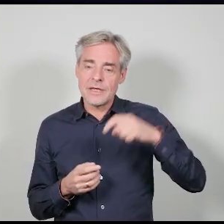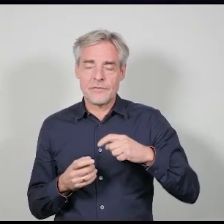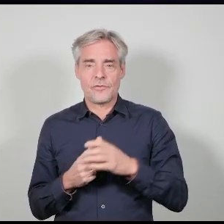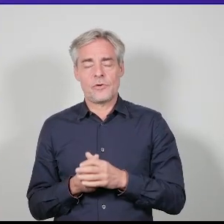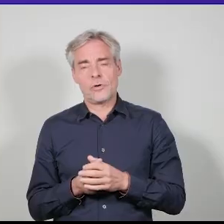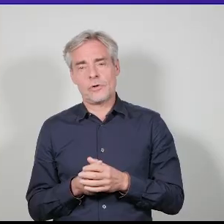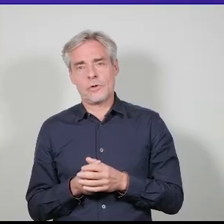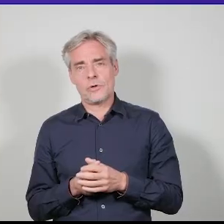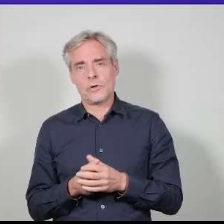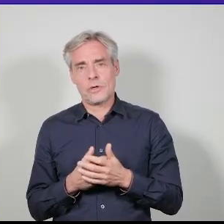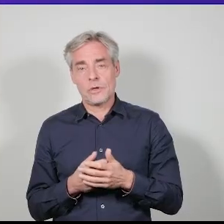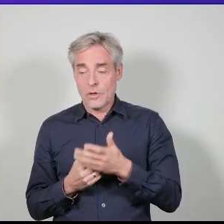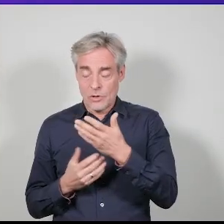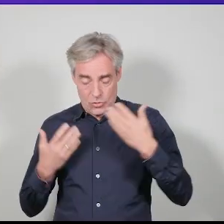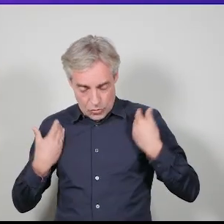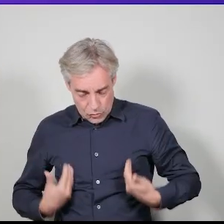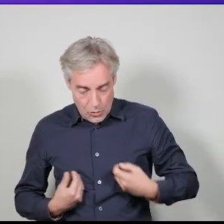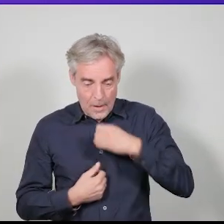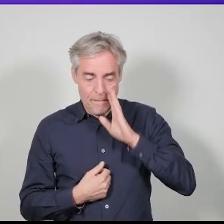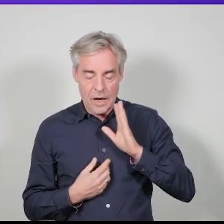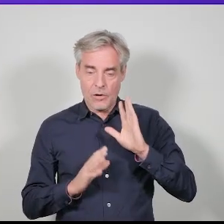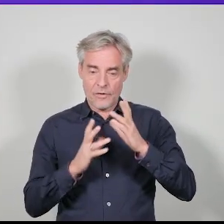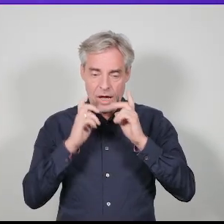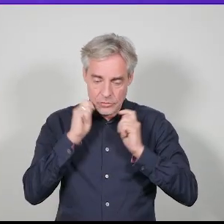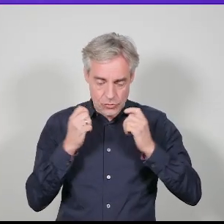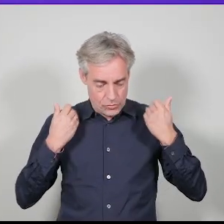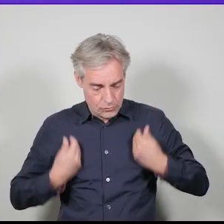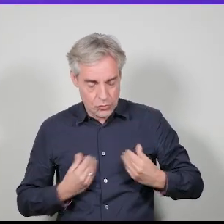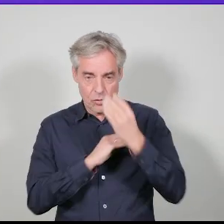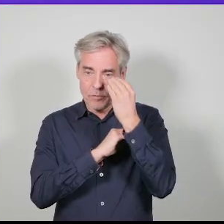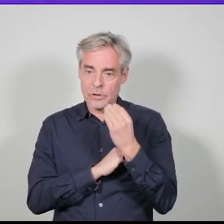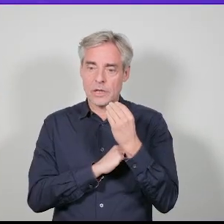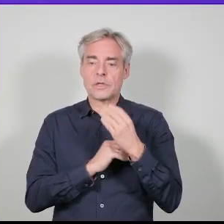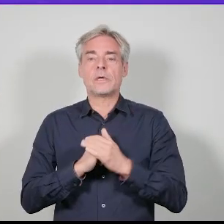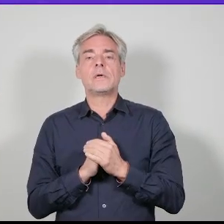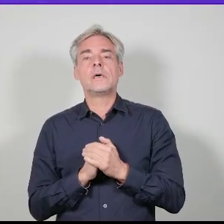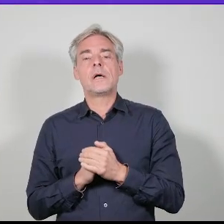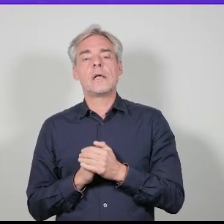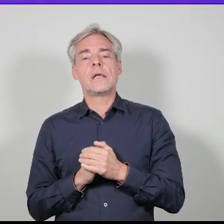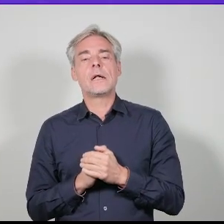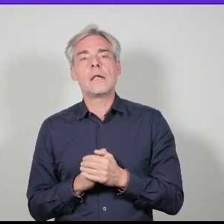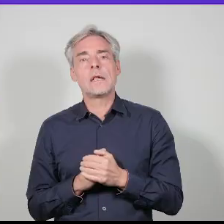prenne soin de nous en tant que parents. Donc, c'est bon, pour